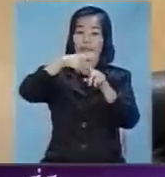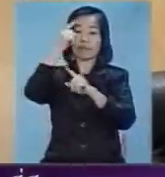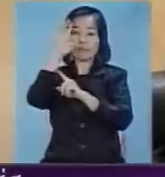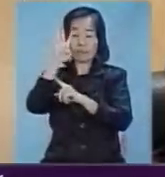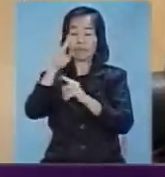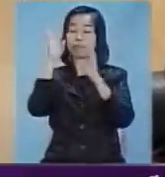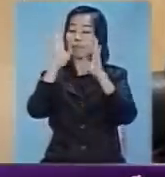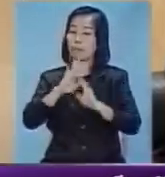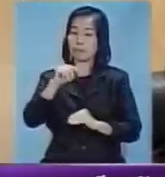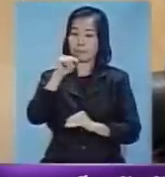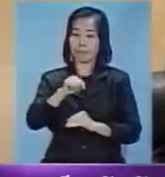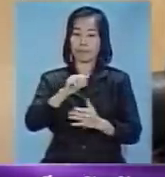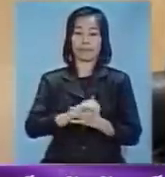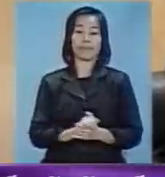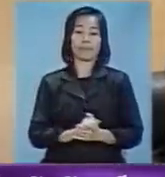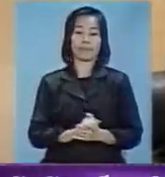นก็เป็นอย่างนี้